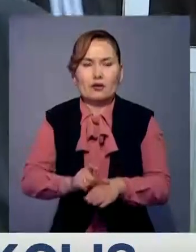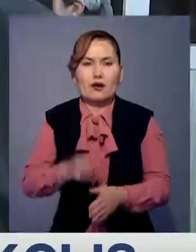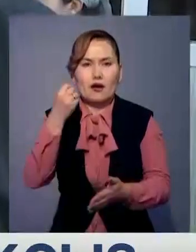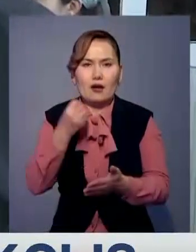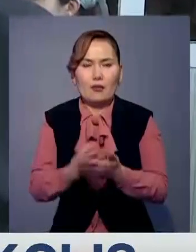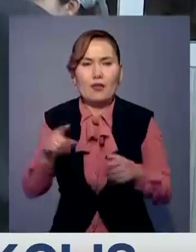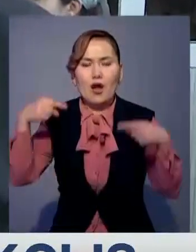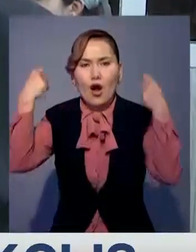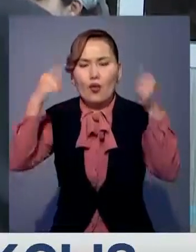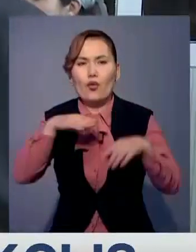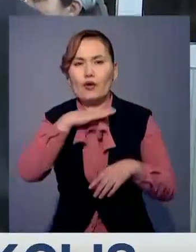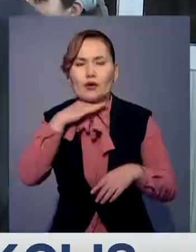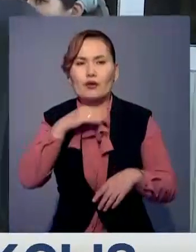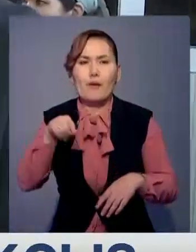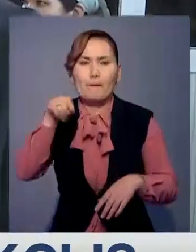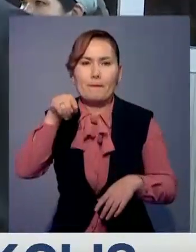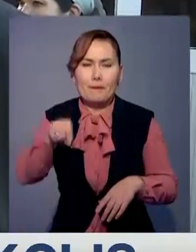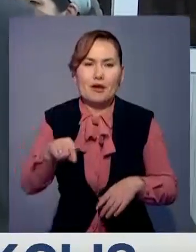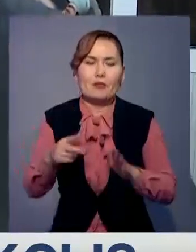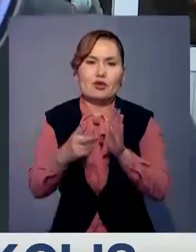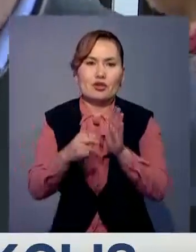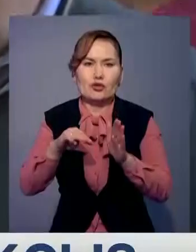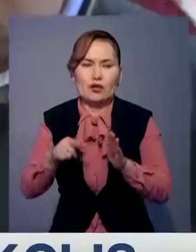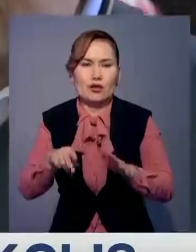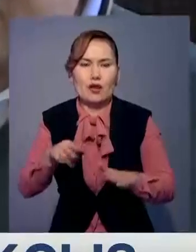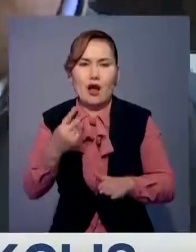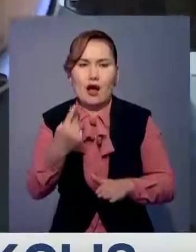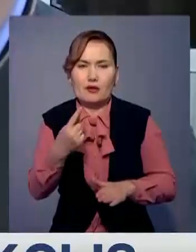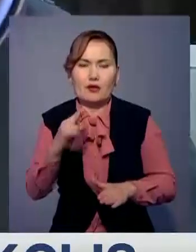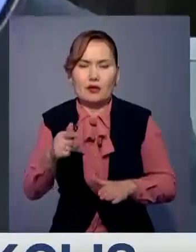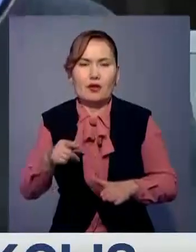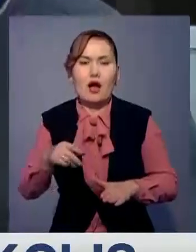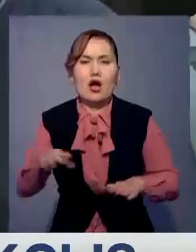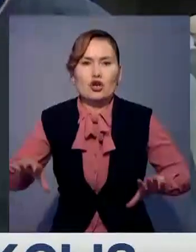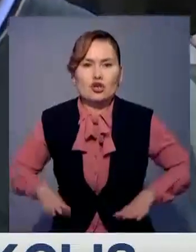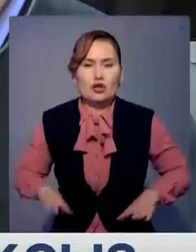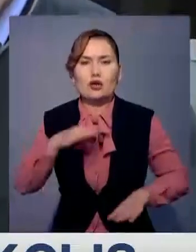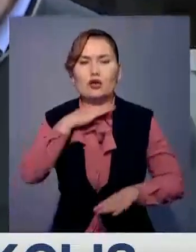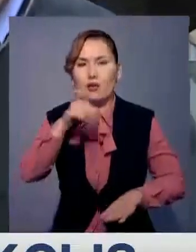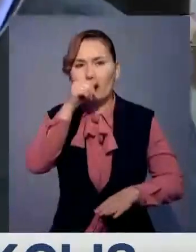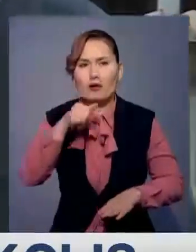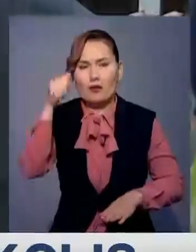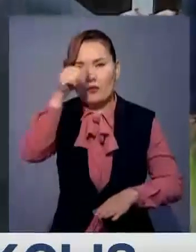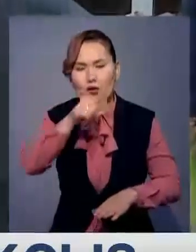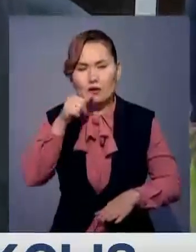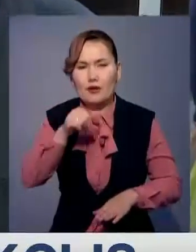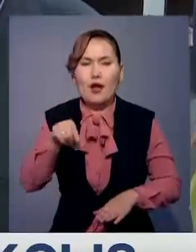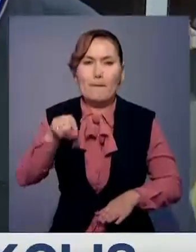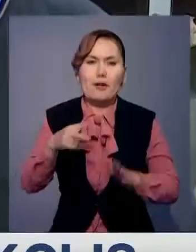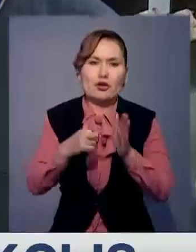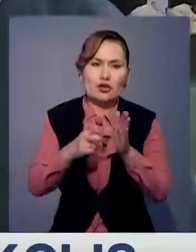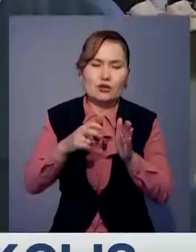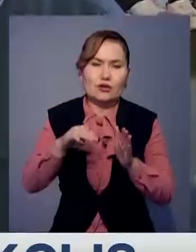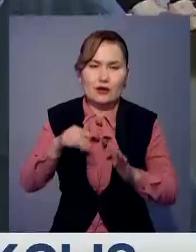Қой етінің 1800-ге дейін бар. Жылқы еті. Жылқы еті былтыр мысалға 1700-ден